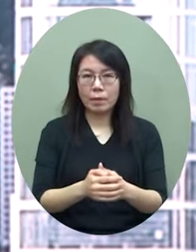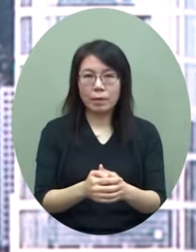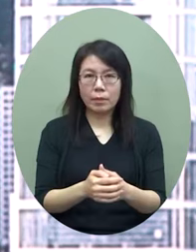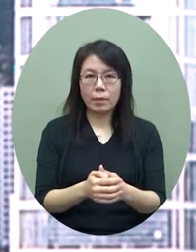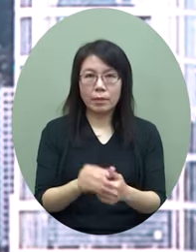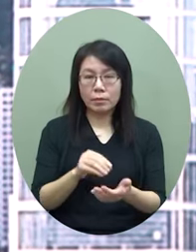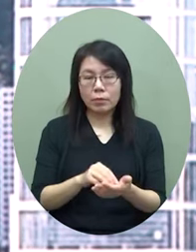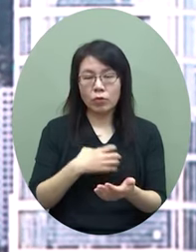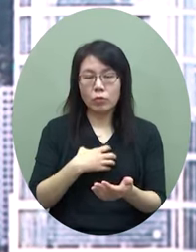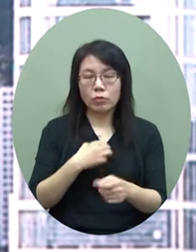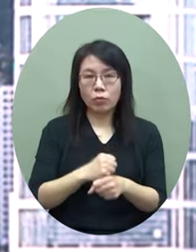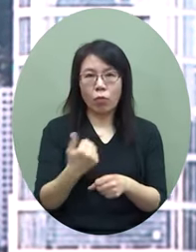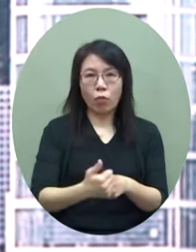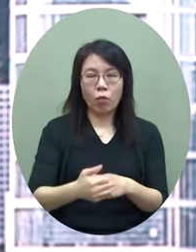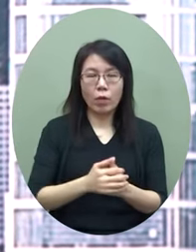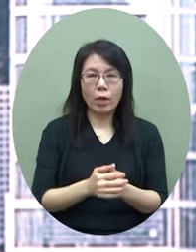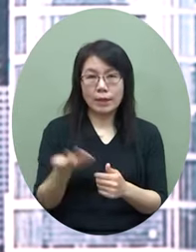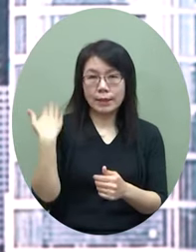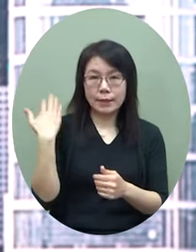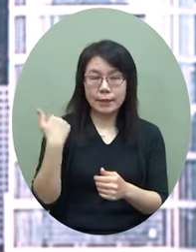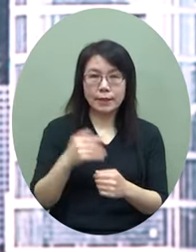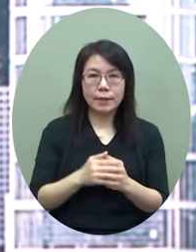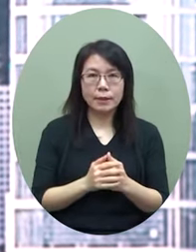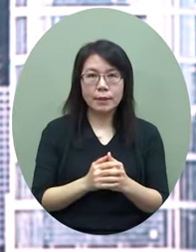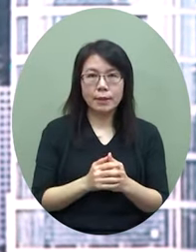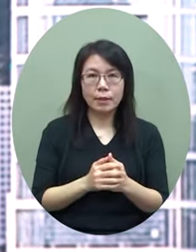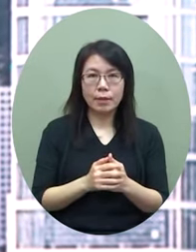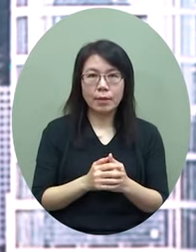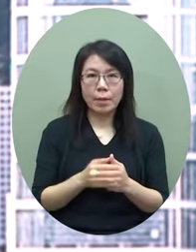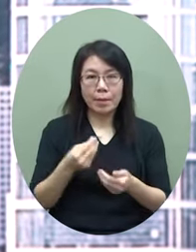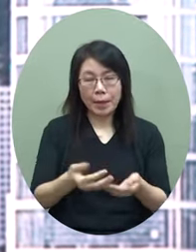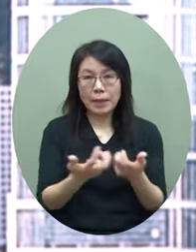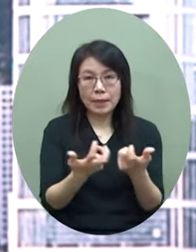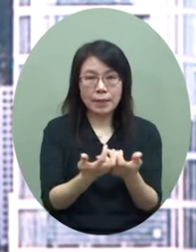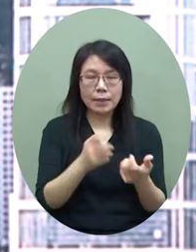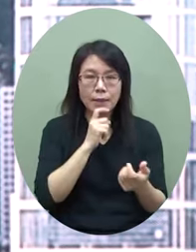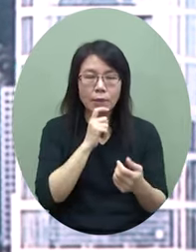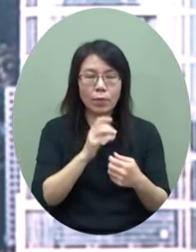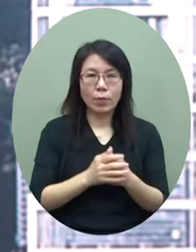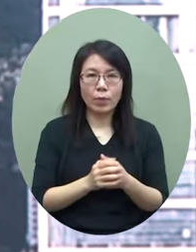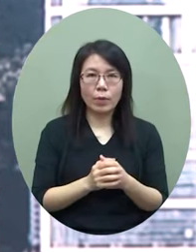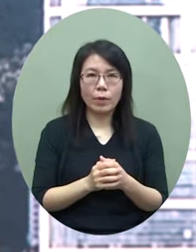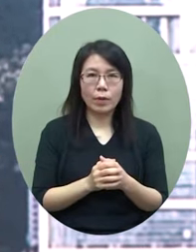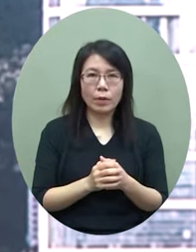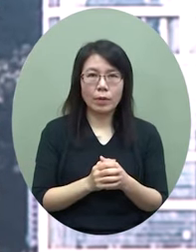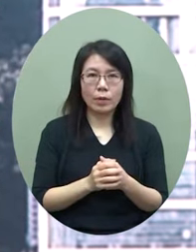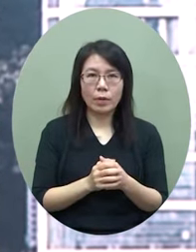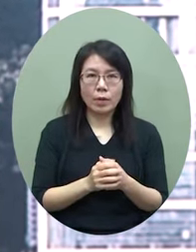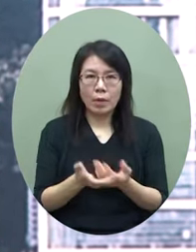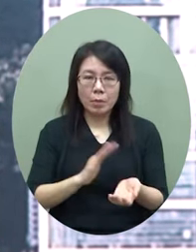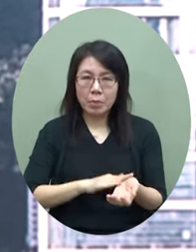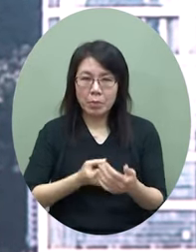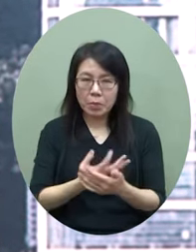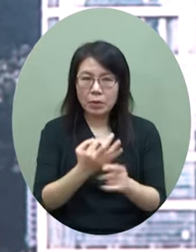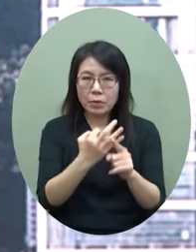成效的早前我们都应该提供过一些数据当然你说13个个案